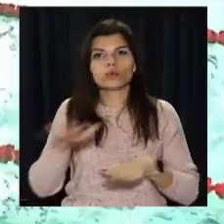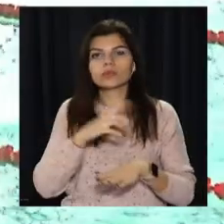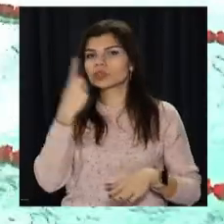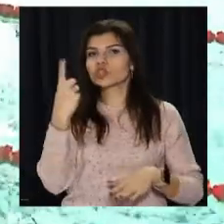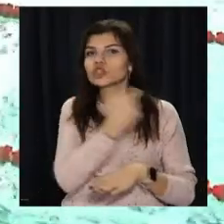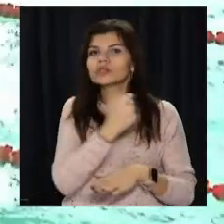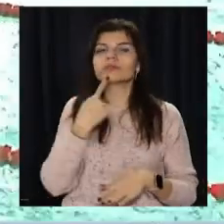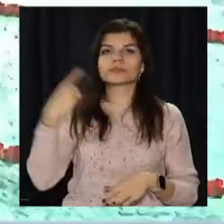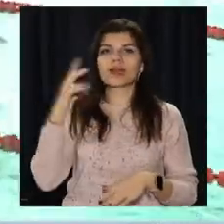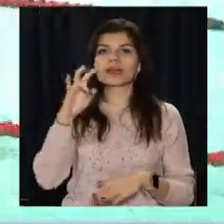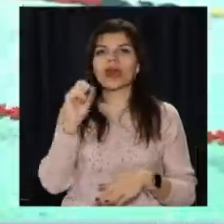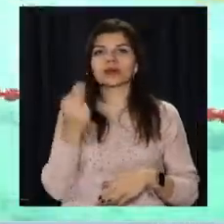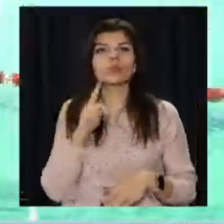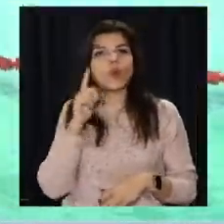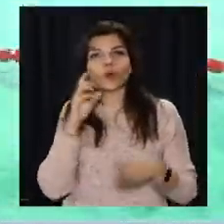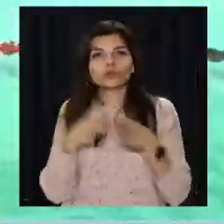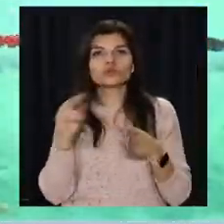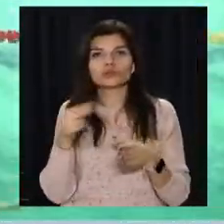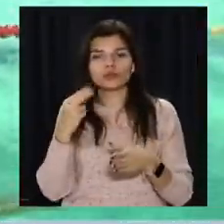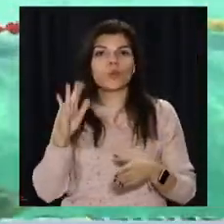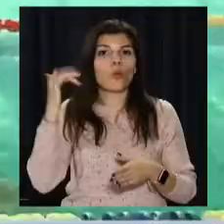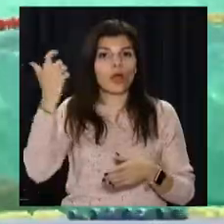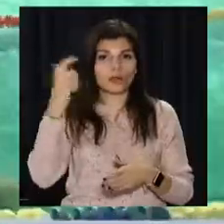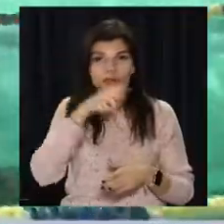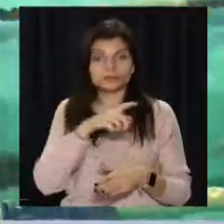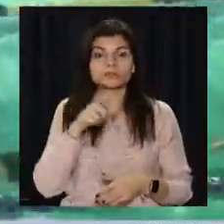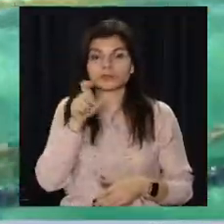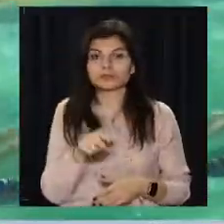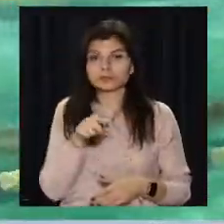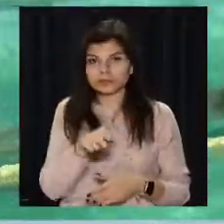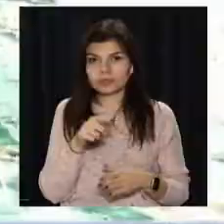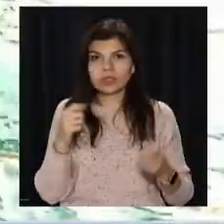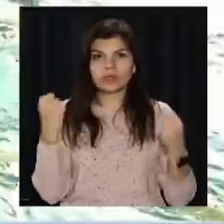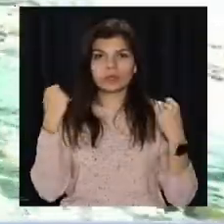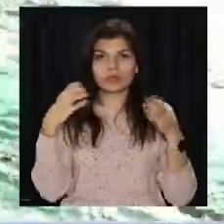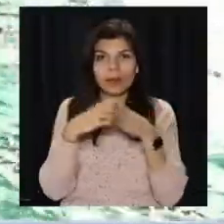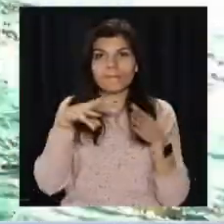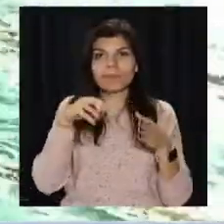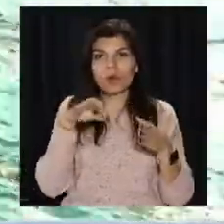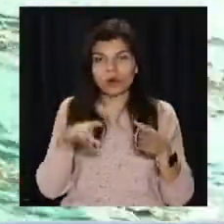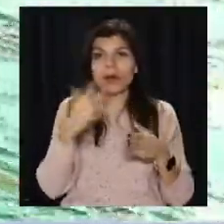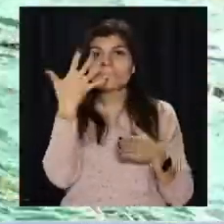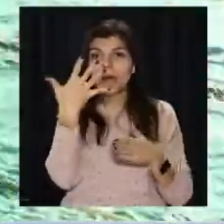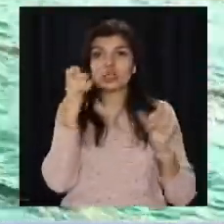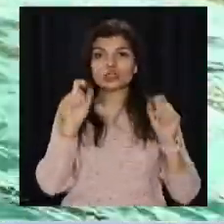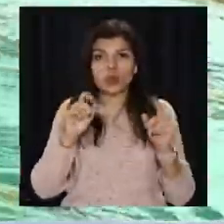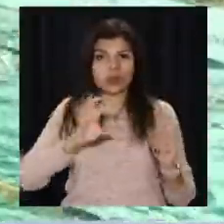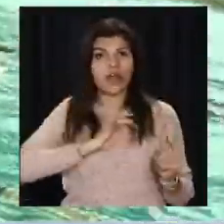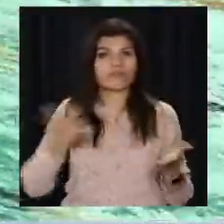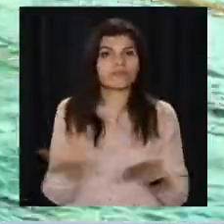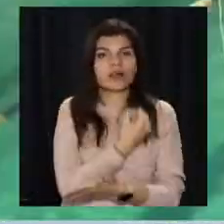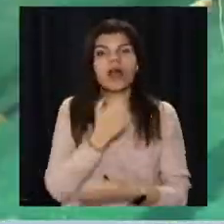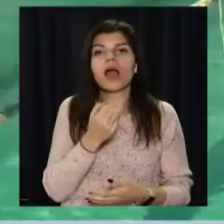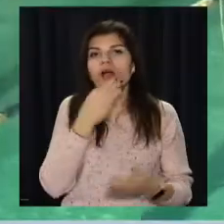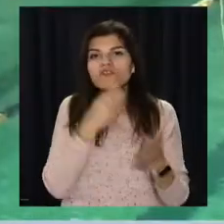тому на національному молодіжному чемпіонаті у Харкові вихованець спортшколи «Метеор» виборов аж 5 золотих нагород. А на своїй